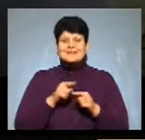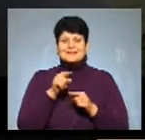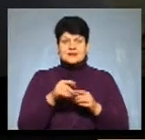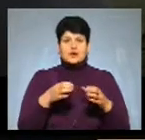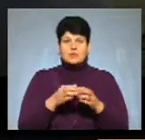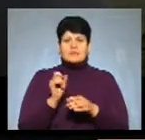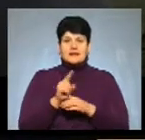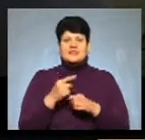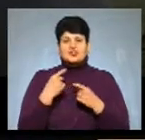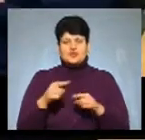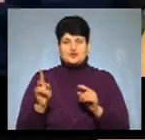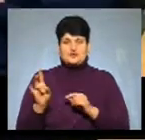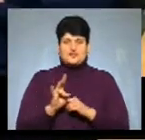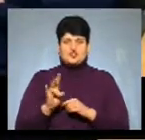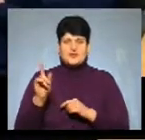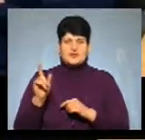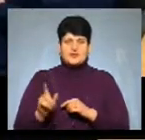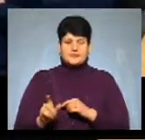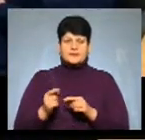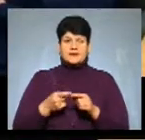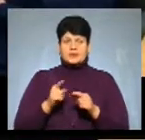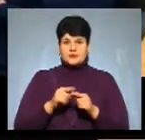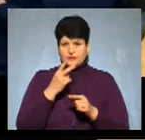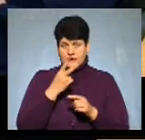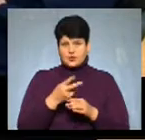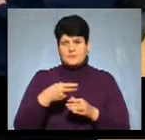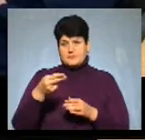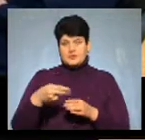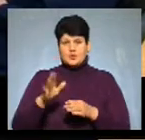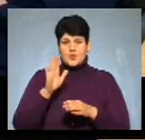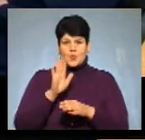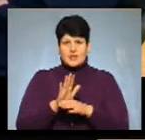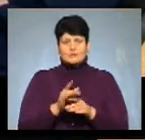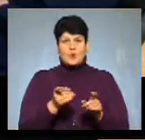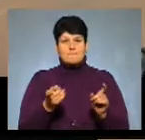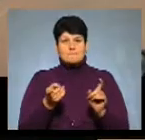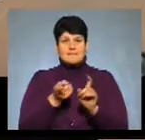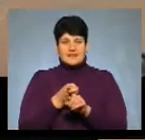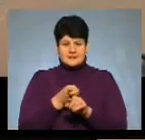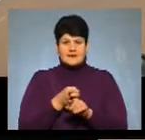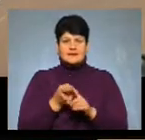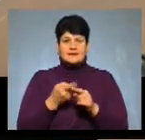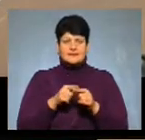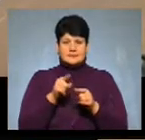цій громаді призначать іншого священика. На цих кадрах владика Нестор підписує указ про приєднання